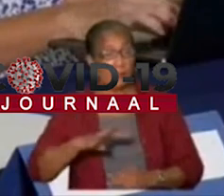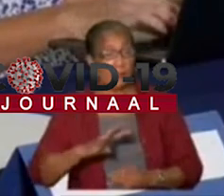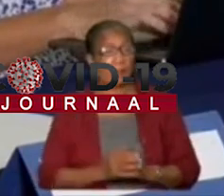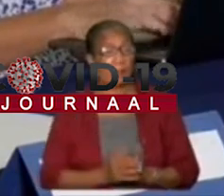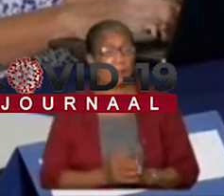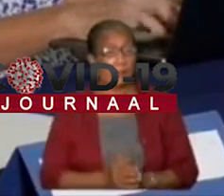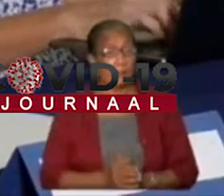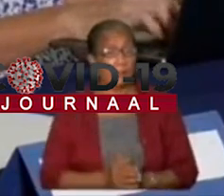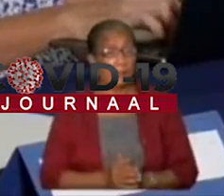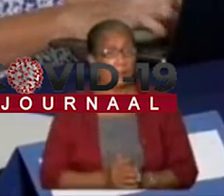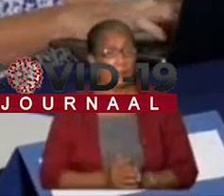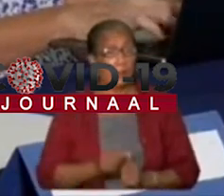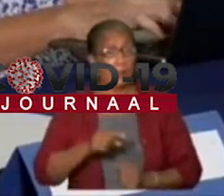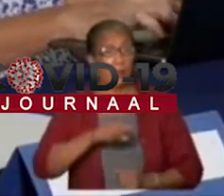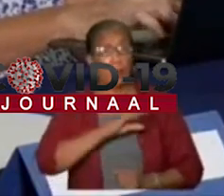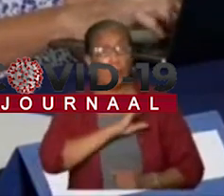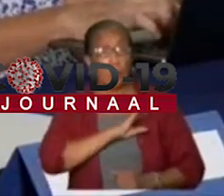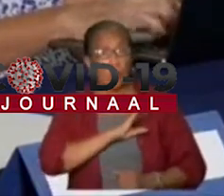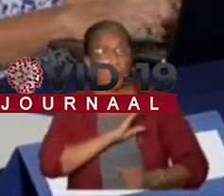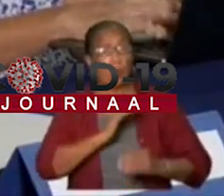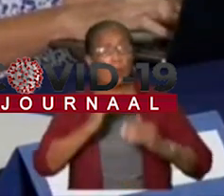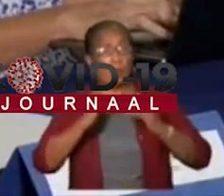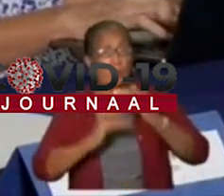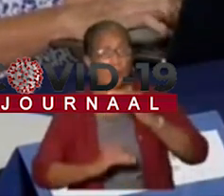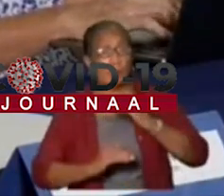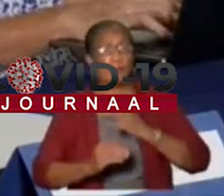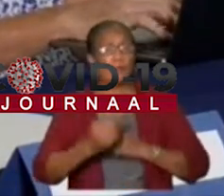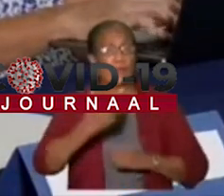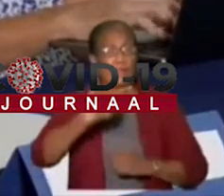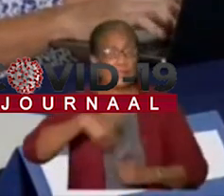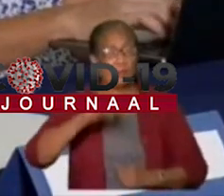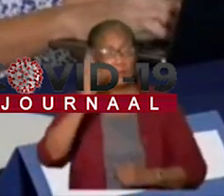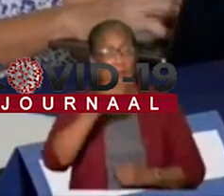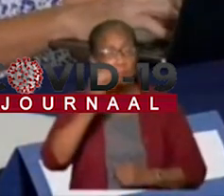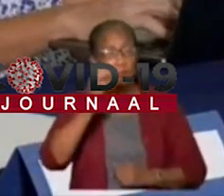kunnen we zeggen dat dat een afname is van echt meer dan 70%.